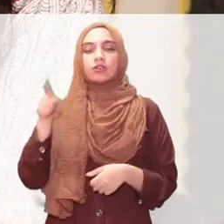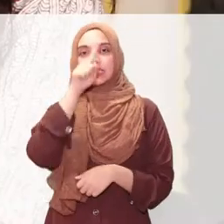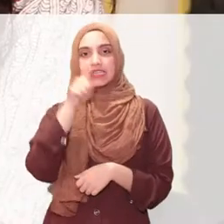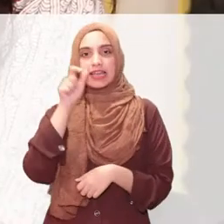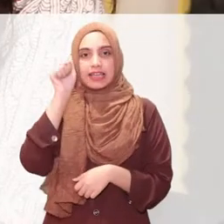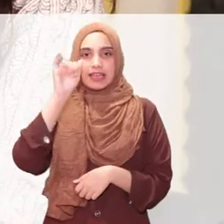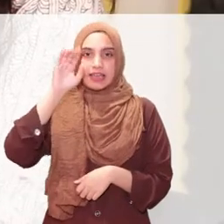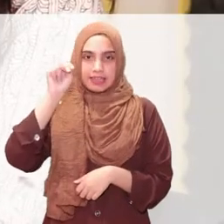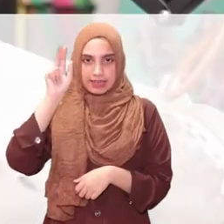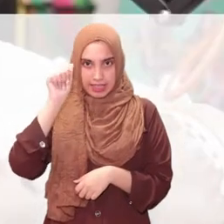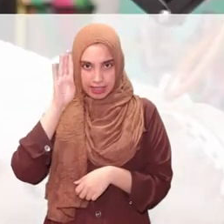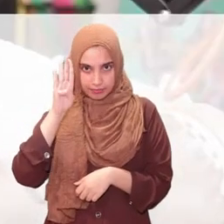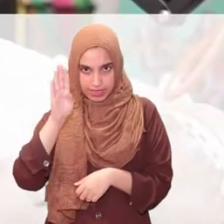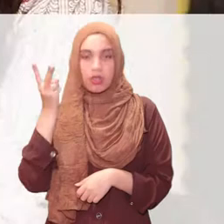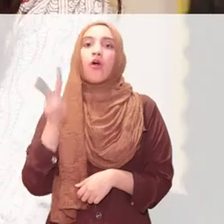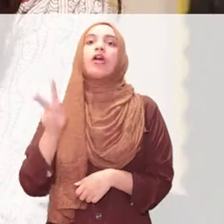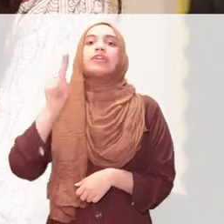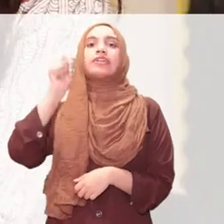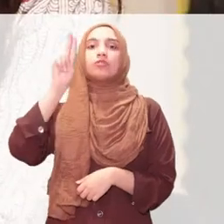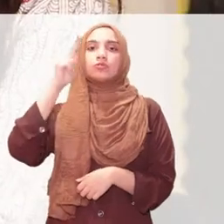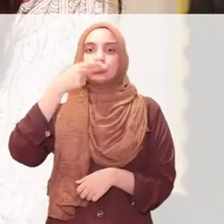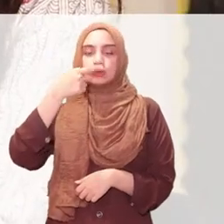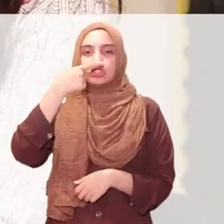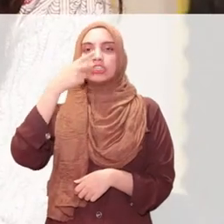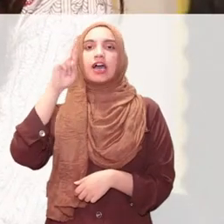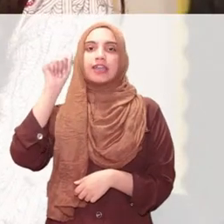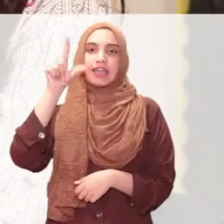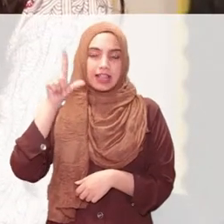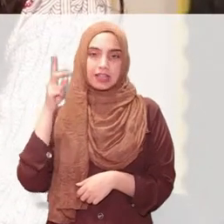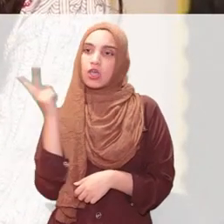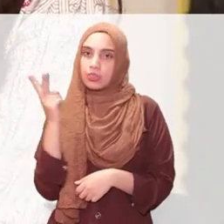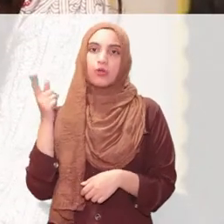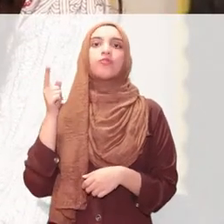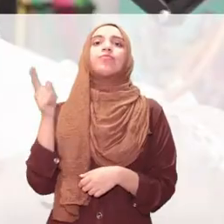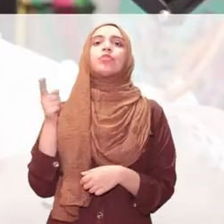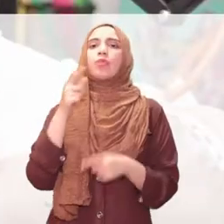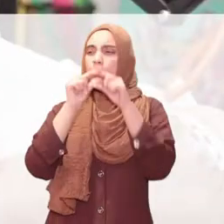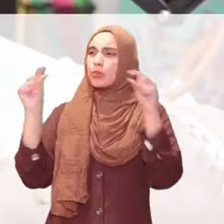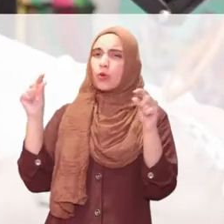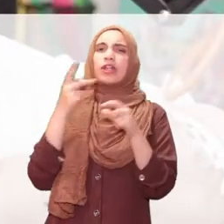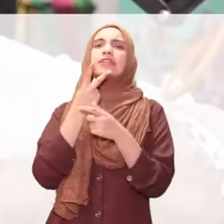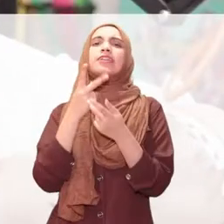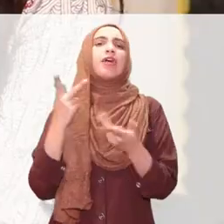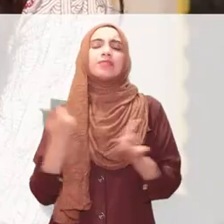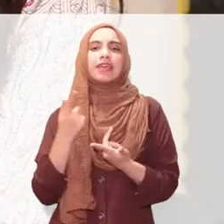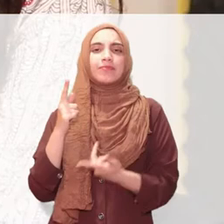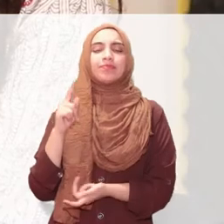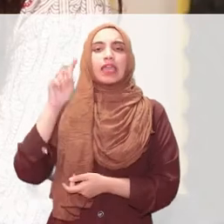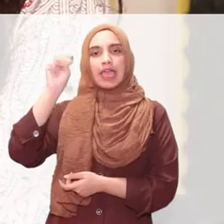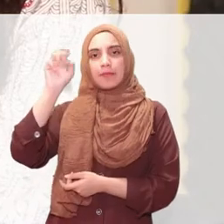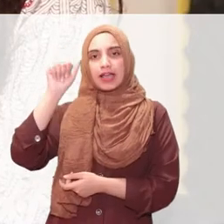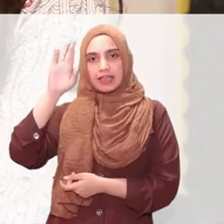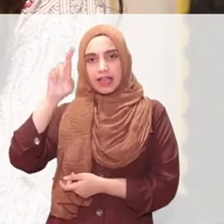टो जेनरेट अहमद एंड गर्ल्स उस यूजर नेम अरुण मिश्रा अमित मित्रा ने